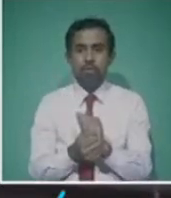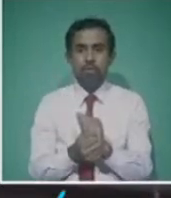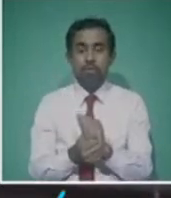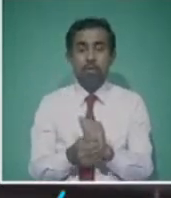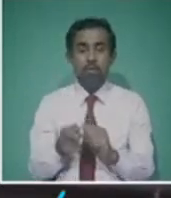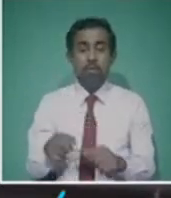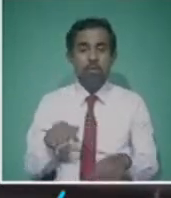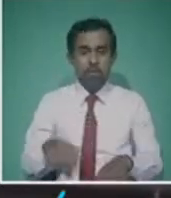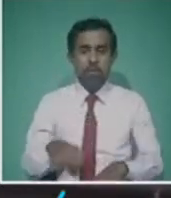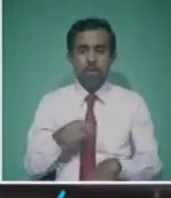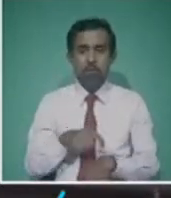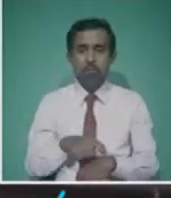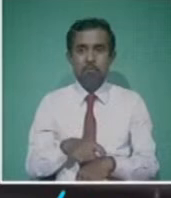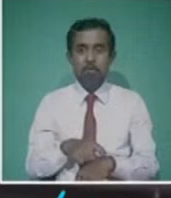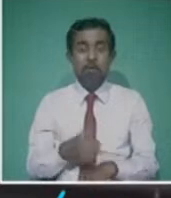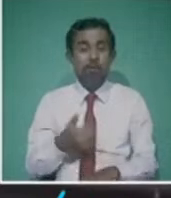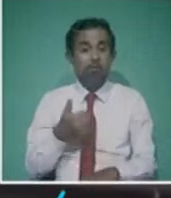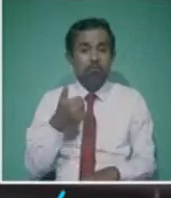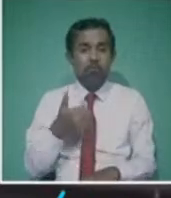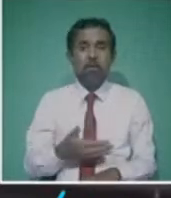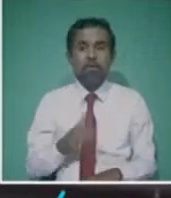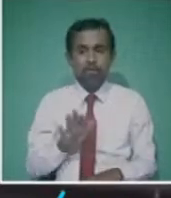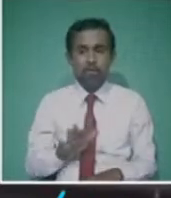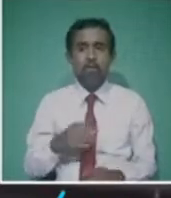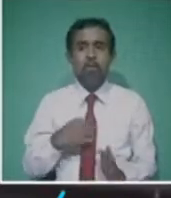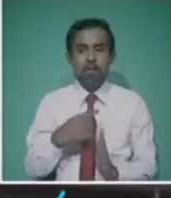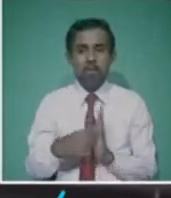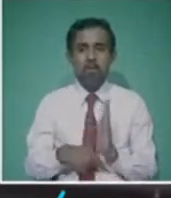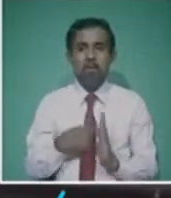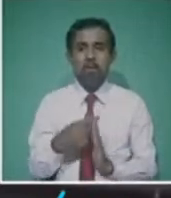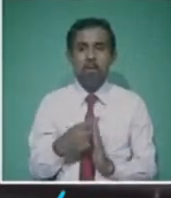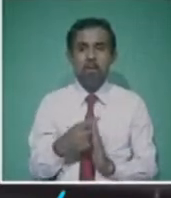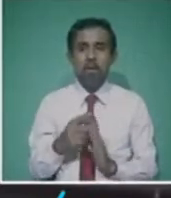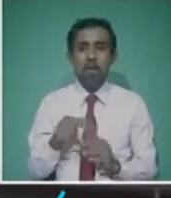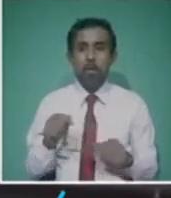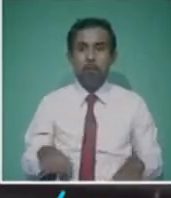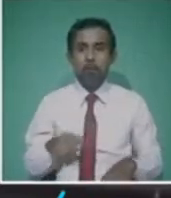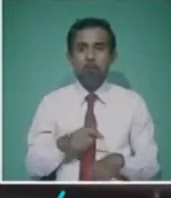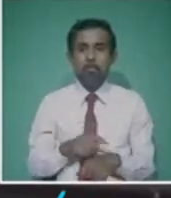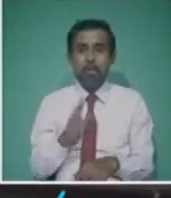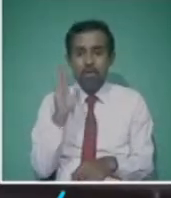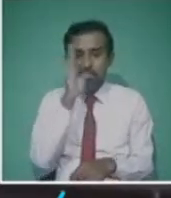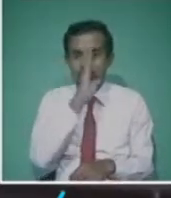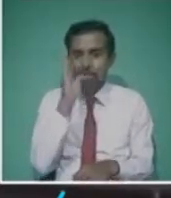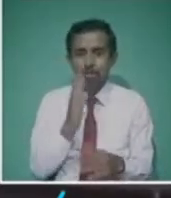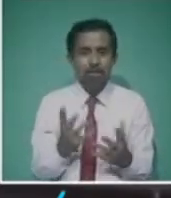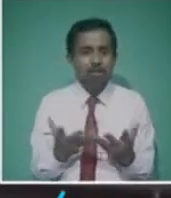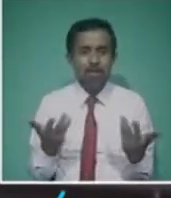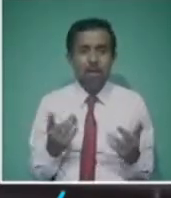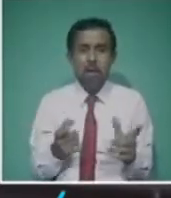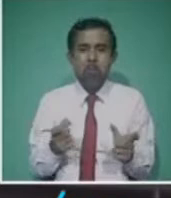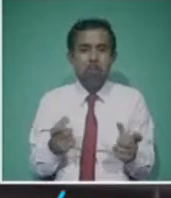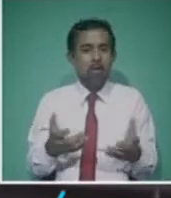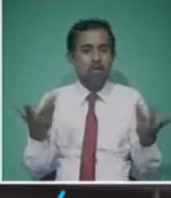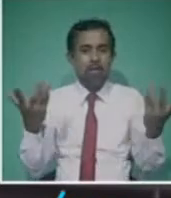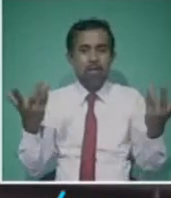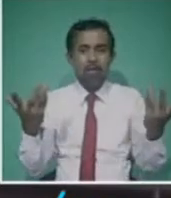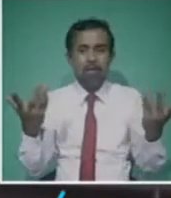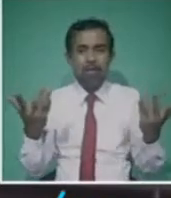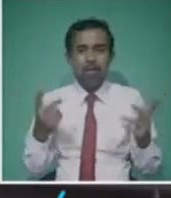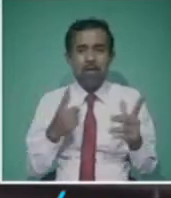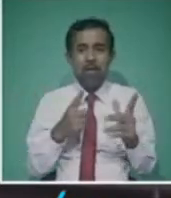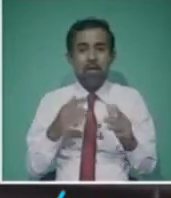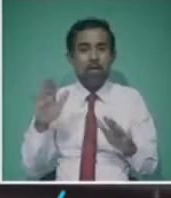में अवस्थाव ऐतिहासिक व्ययुतु या पेराटे में पार हैंगेंडे ने बायवेंडे ने अब्सन वेंडे